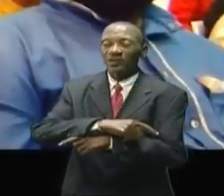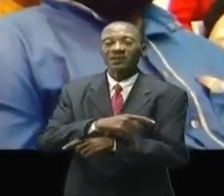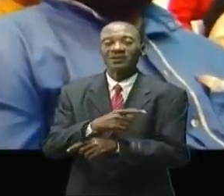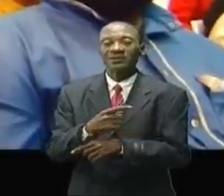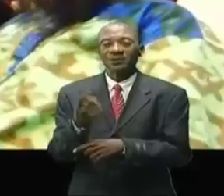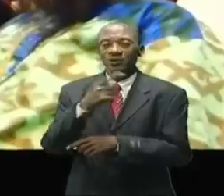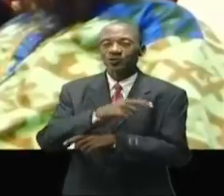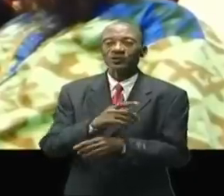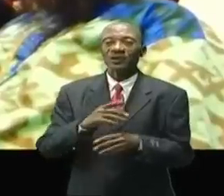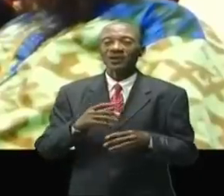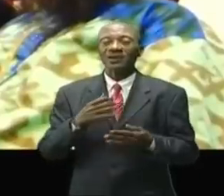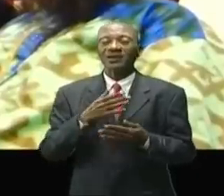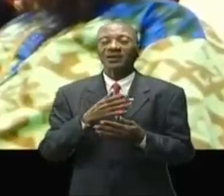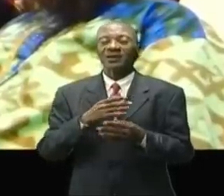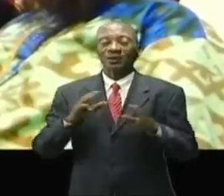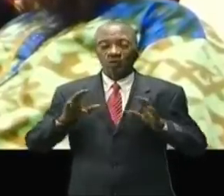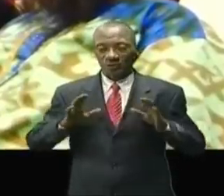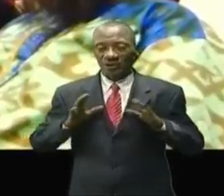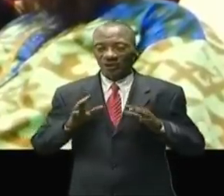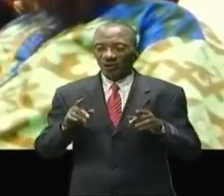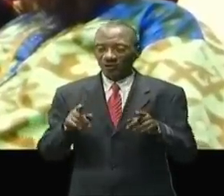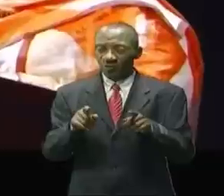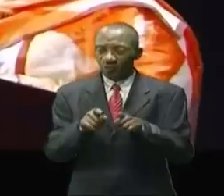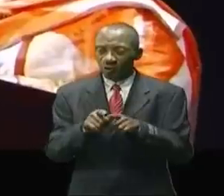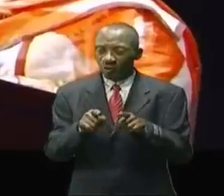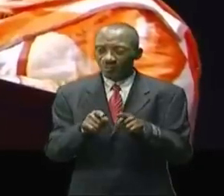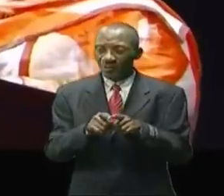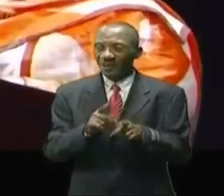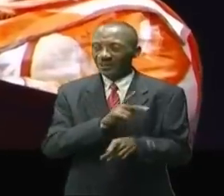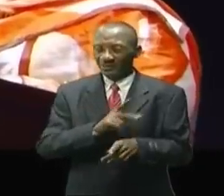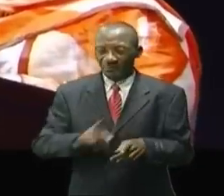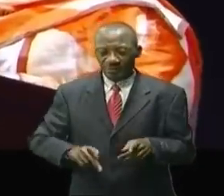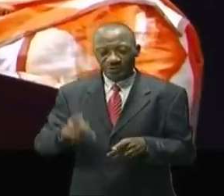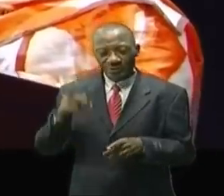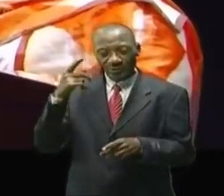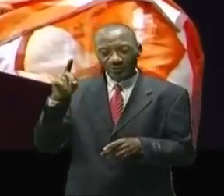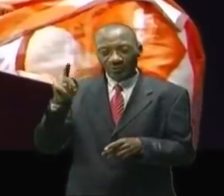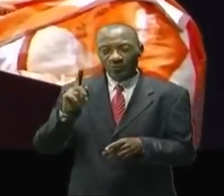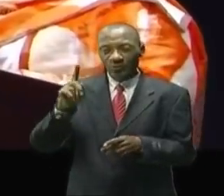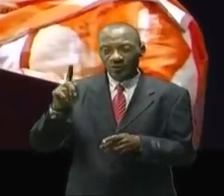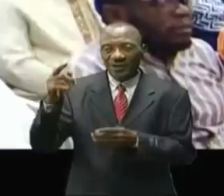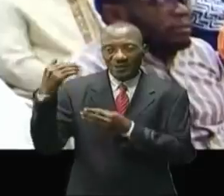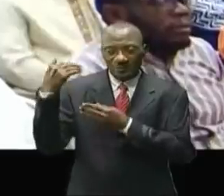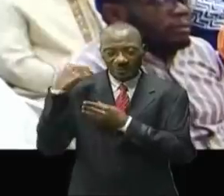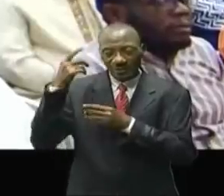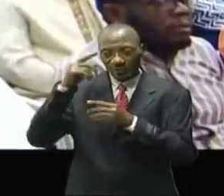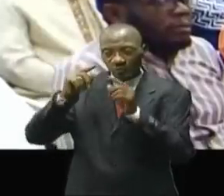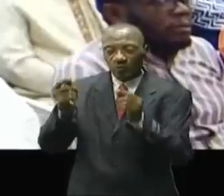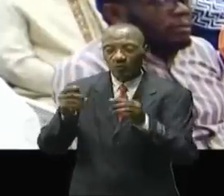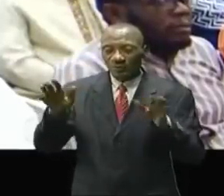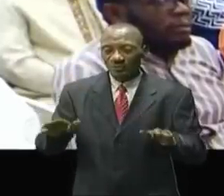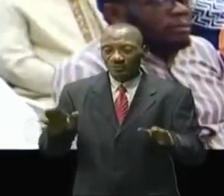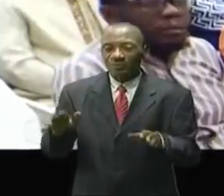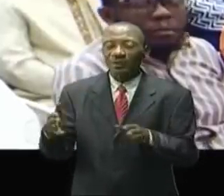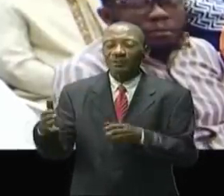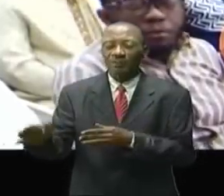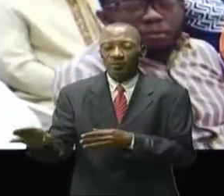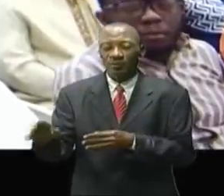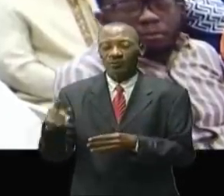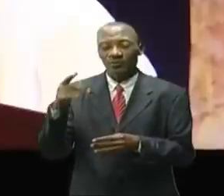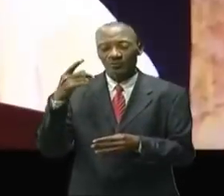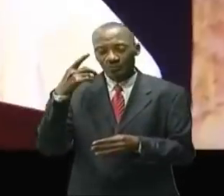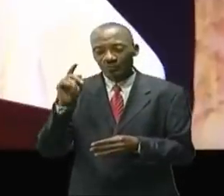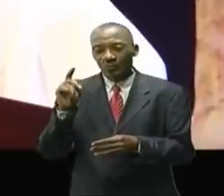de musulmans arrêtés lors d'une fête de Ramadan. La communauté islamique de la RDC sollicite également du garant de la